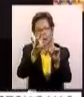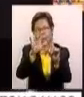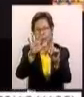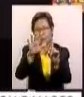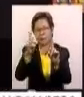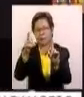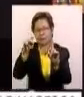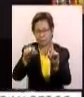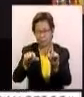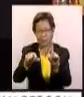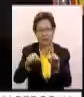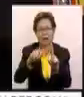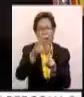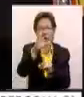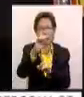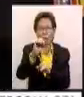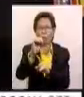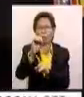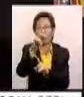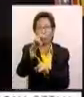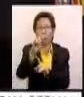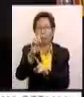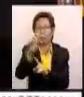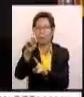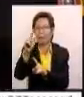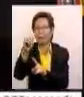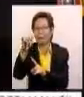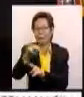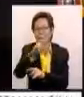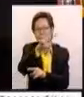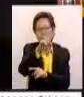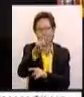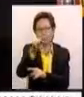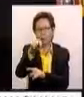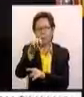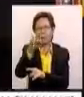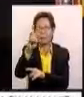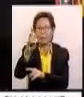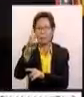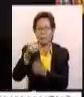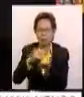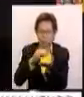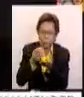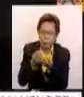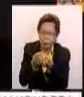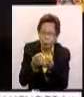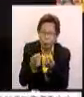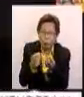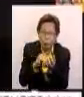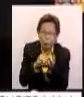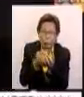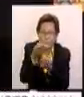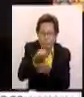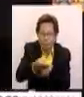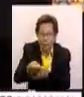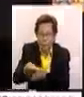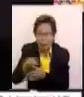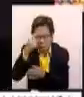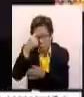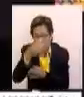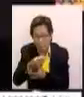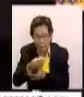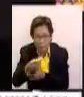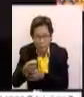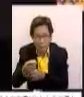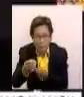1.85 kg dadah disyaki kokain dan 32.6 kg serbuk disyaki sebagai bahan ataupun